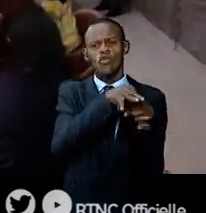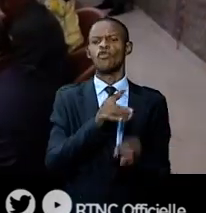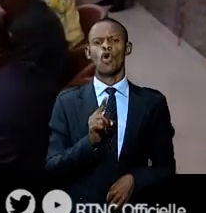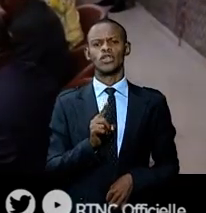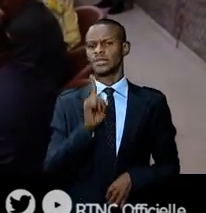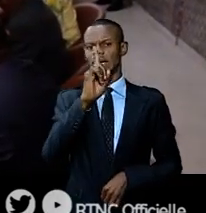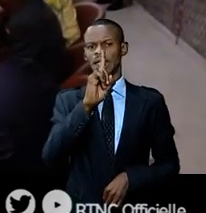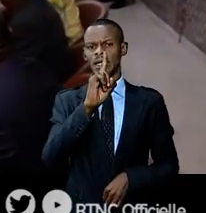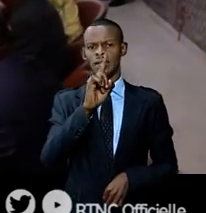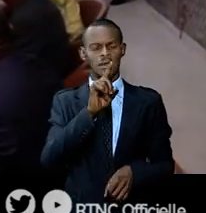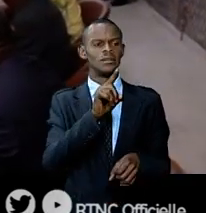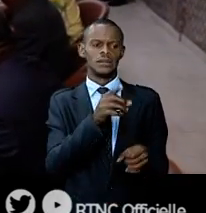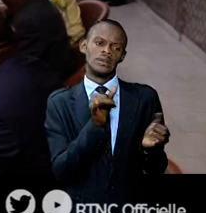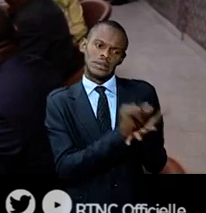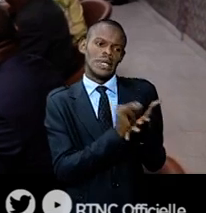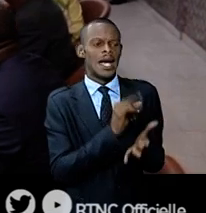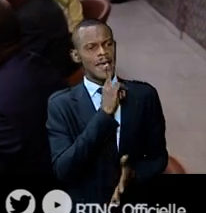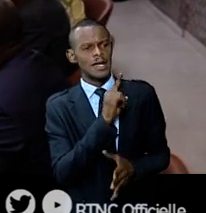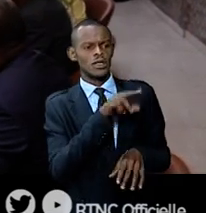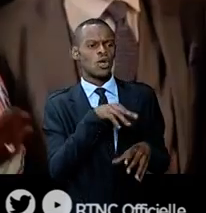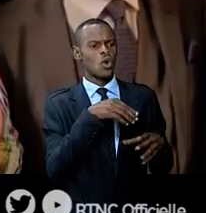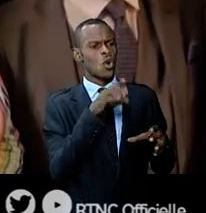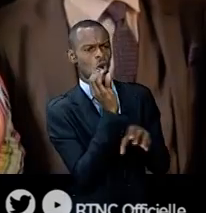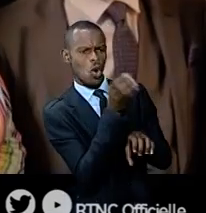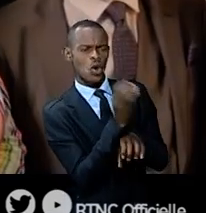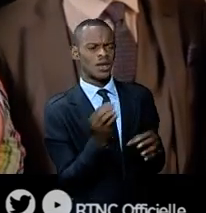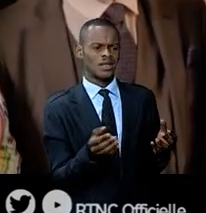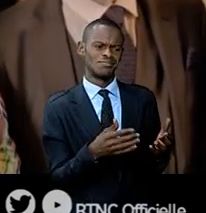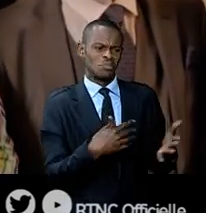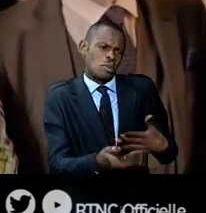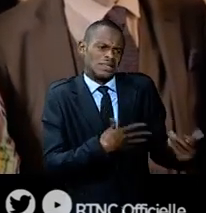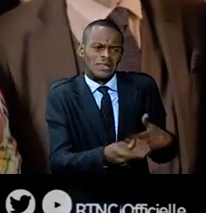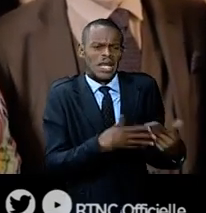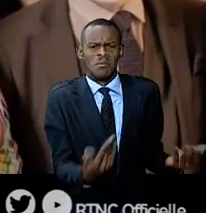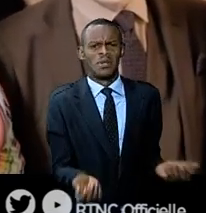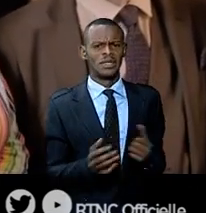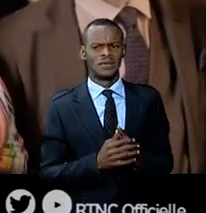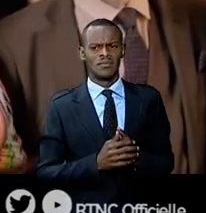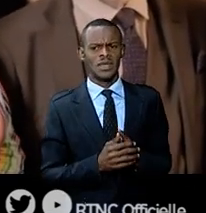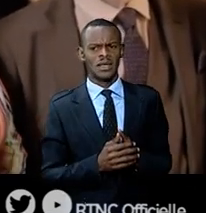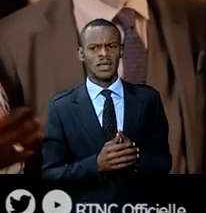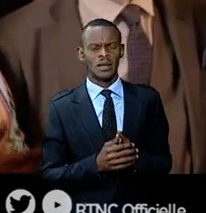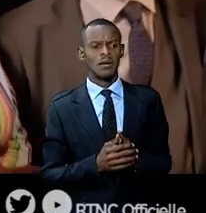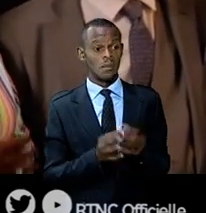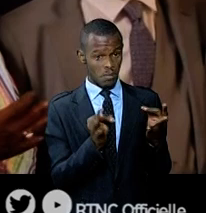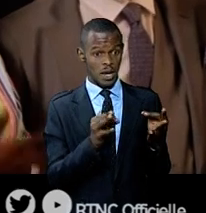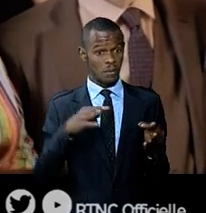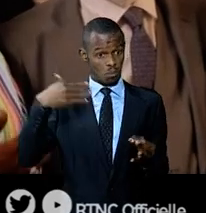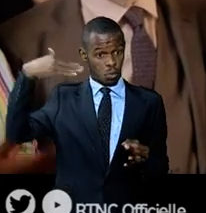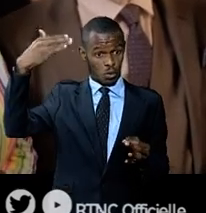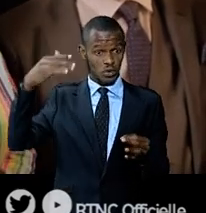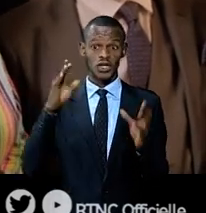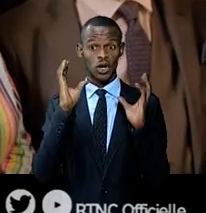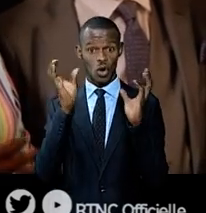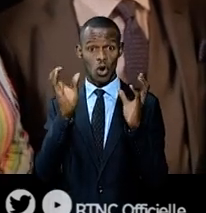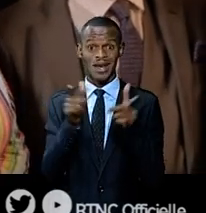considéré comme un congrès. Et donc le congrès à venir devrait être organisé dans les jours, dans les